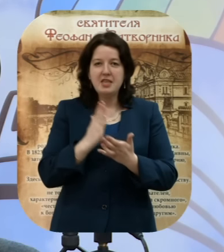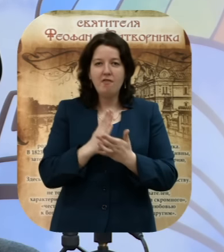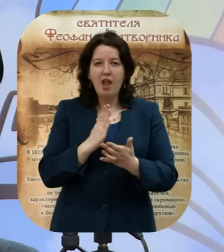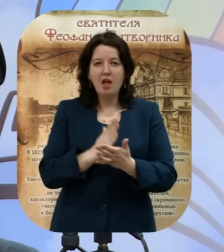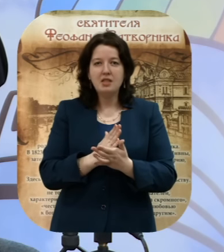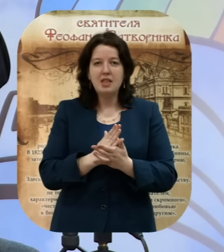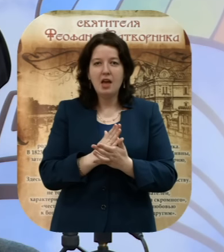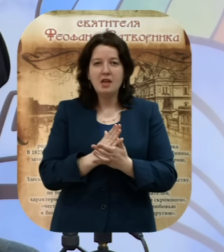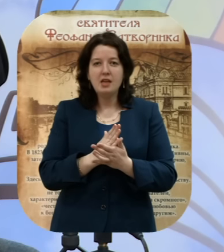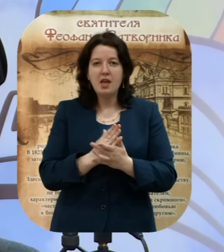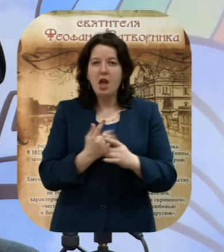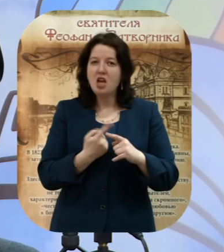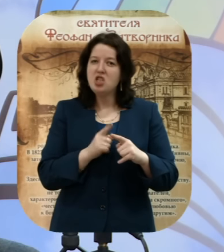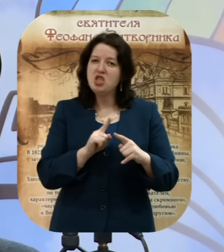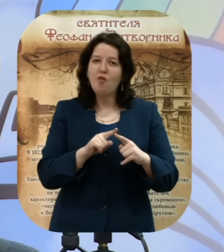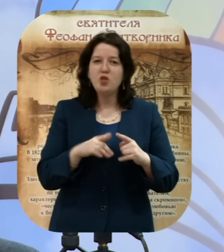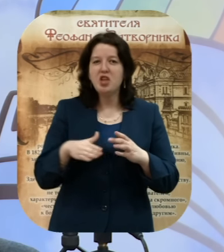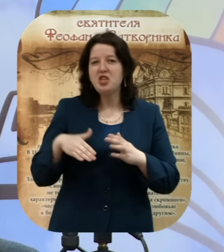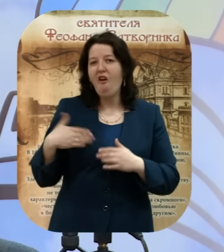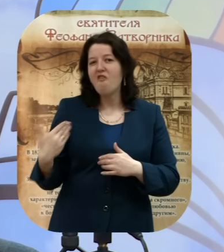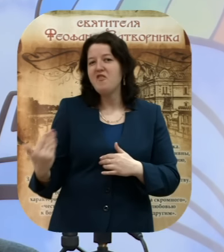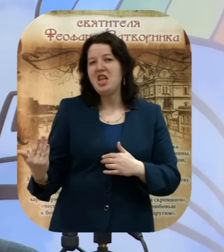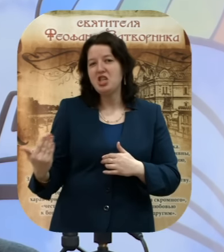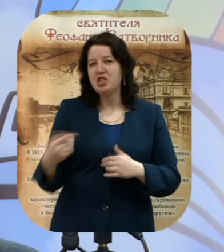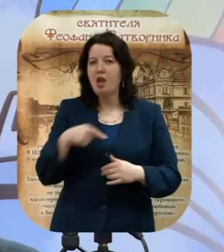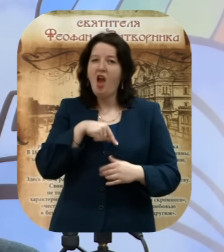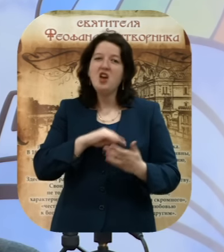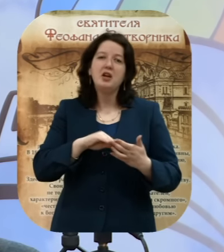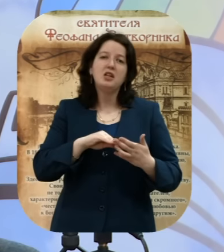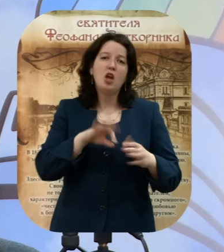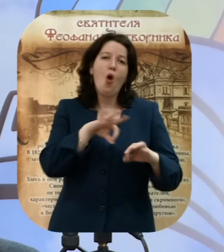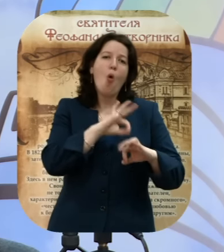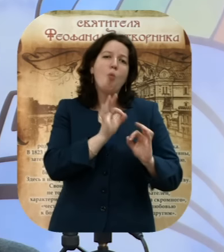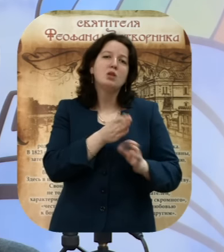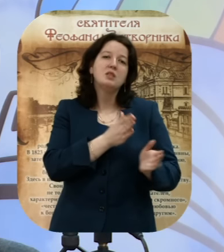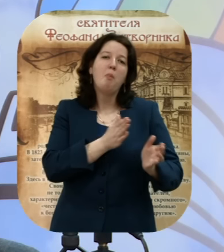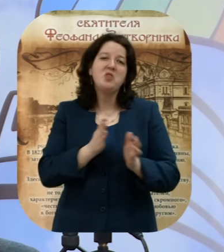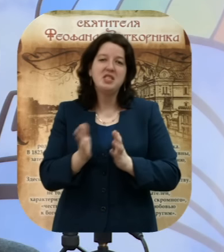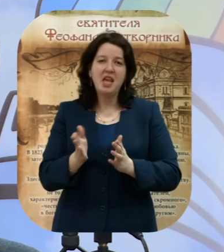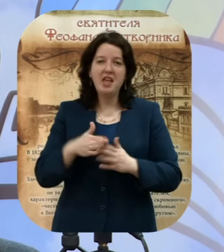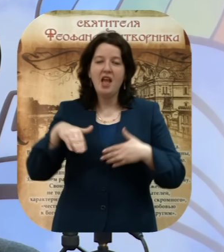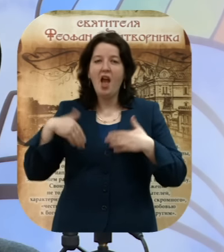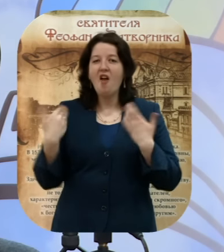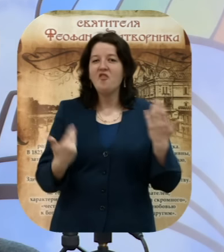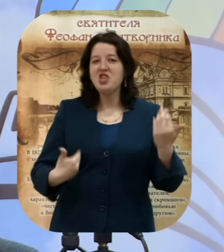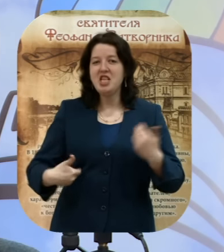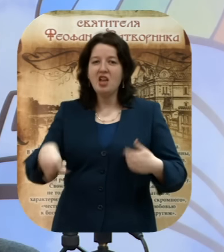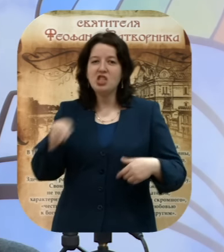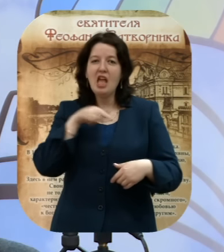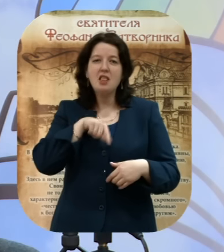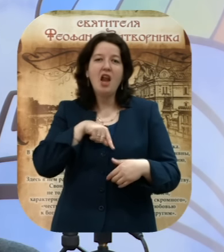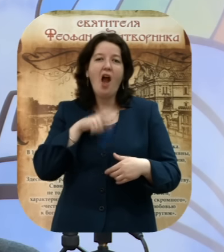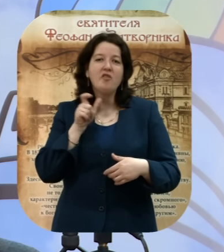являются не вот эти внешние характеристики, образ его поведения, внешняя